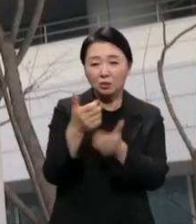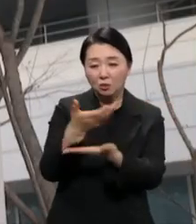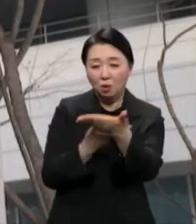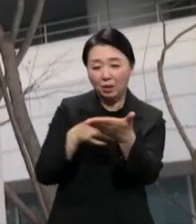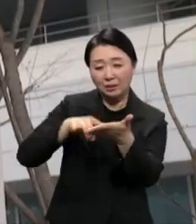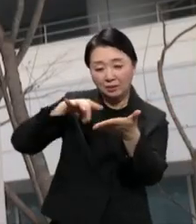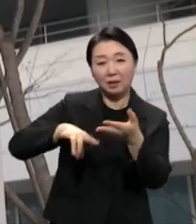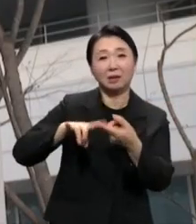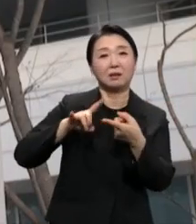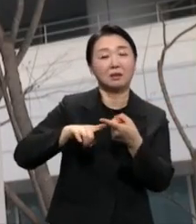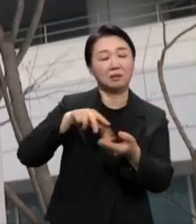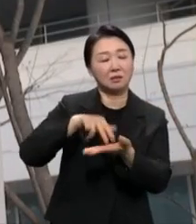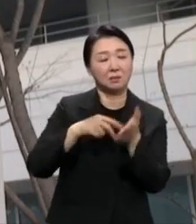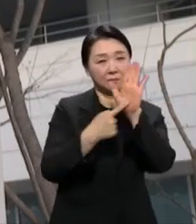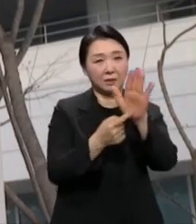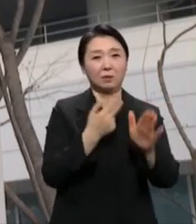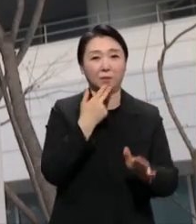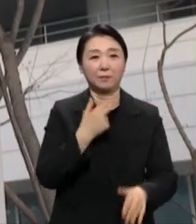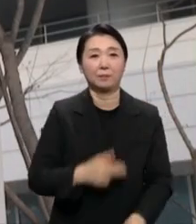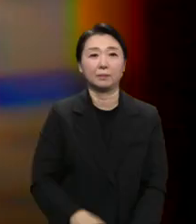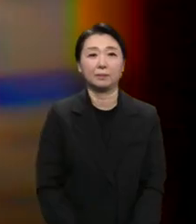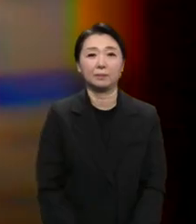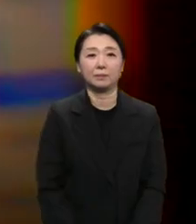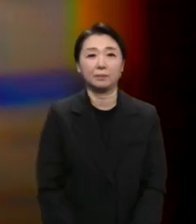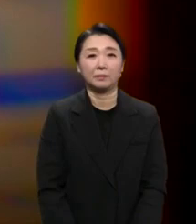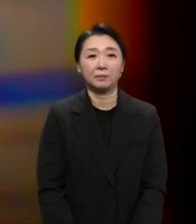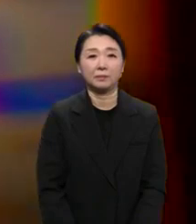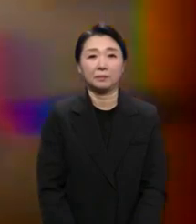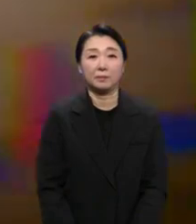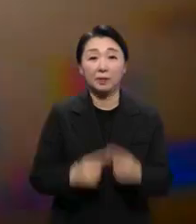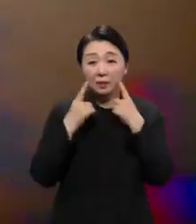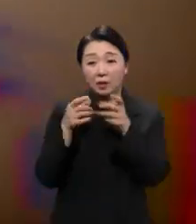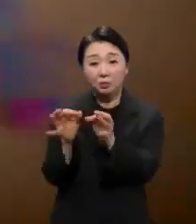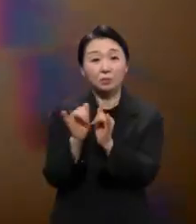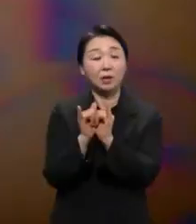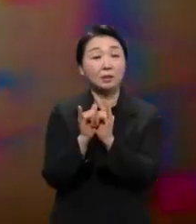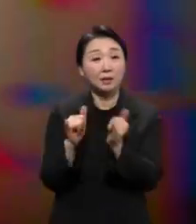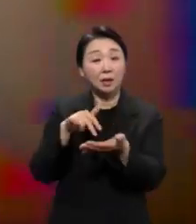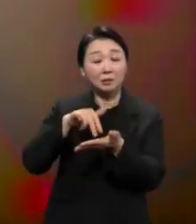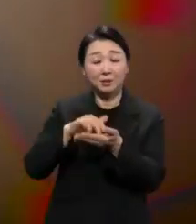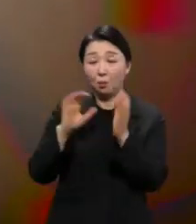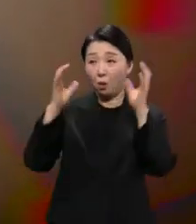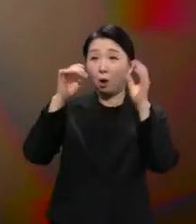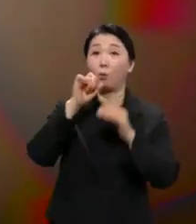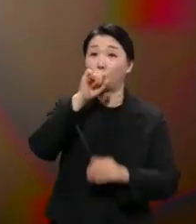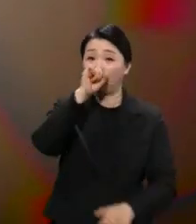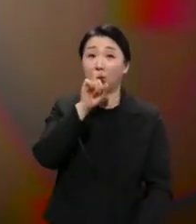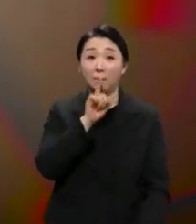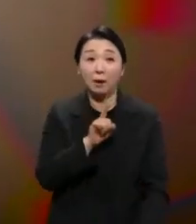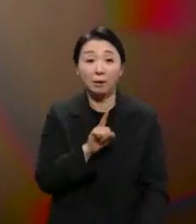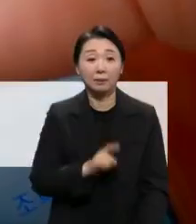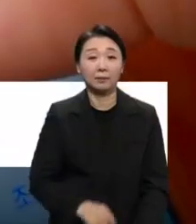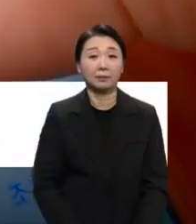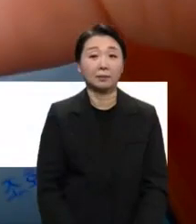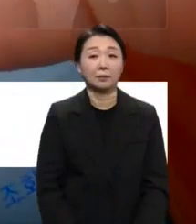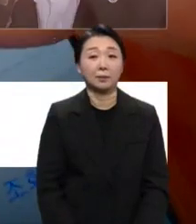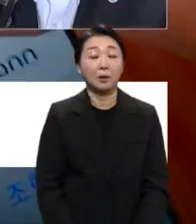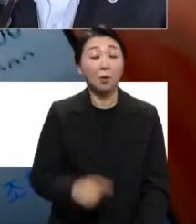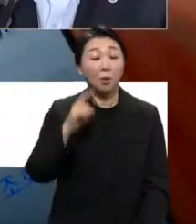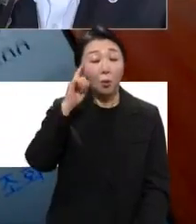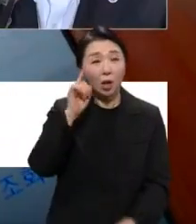거래세에 대해선 입장을 밝히지 않았습니다. 개인 투자자들은 환영하는 분위기입니다. 우리나라 큰 손들이